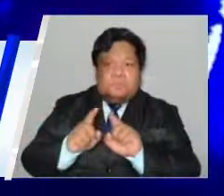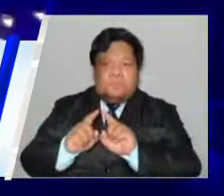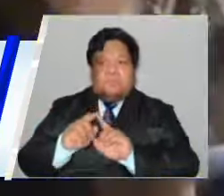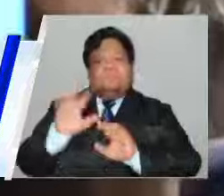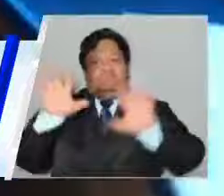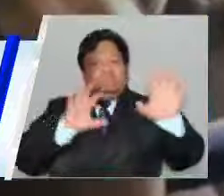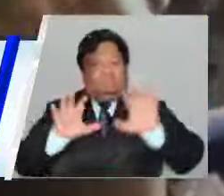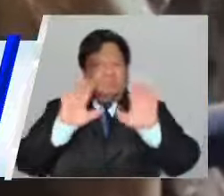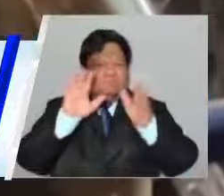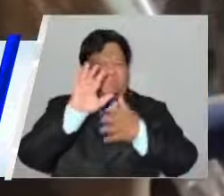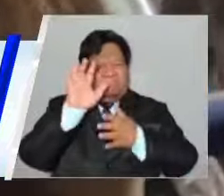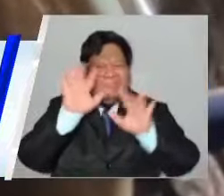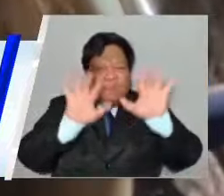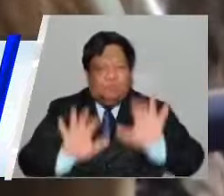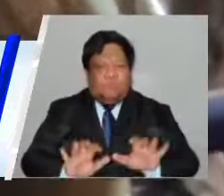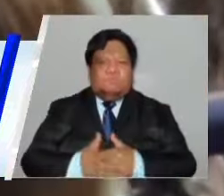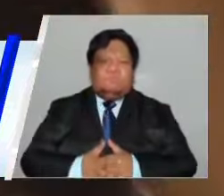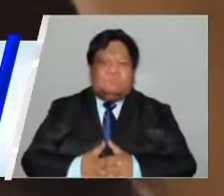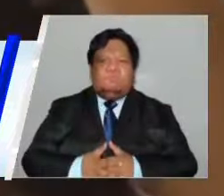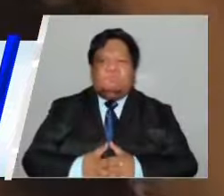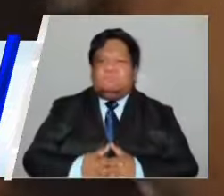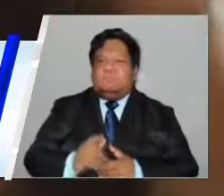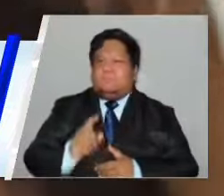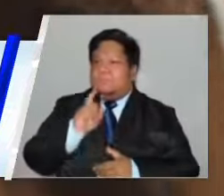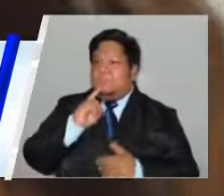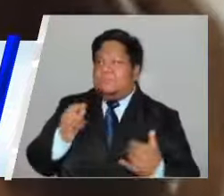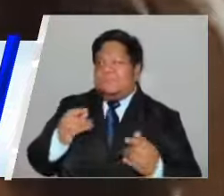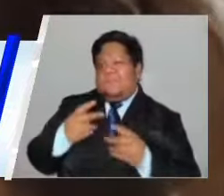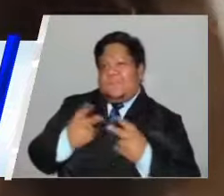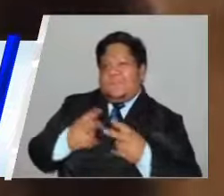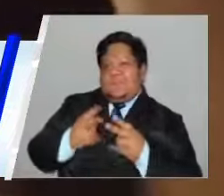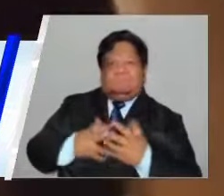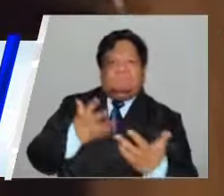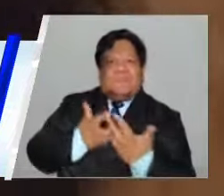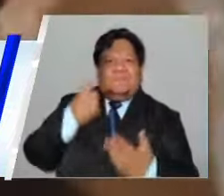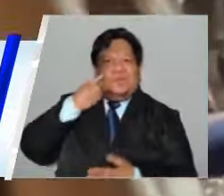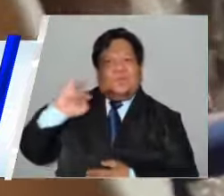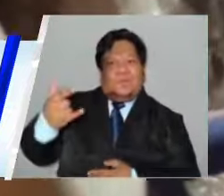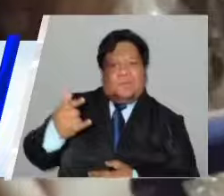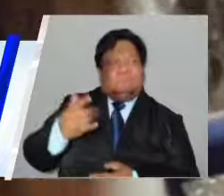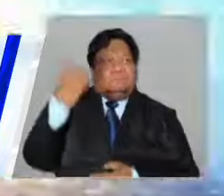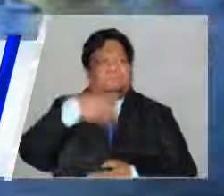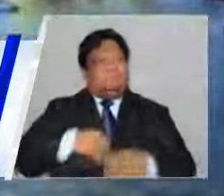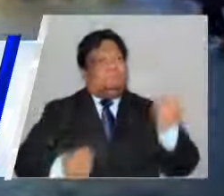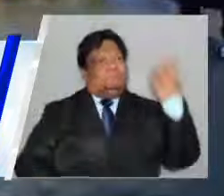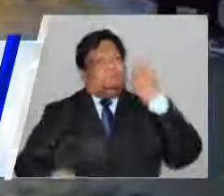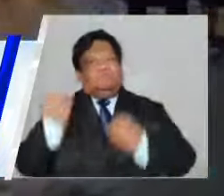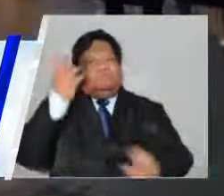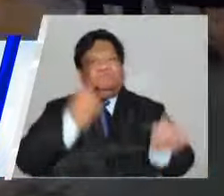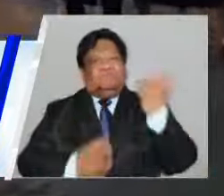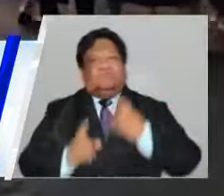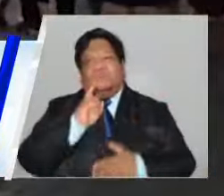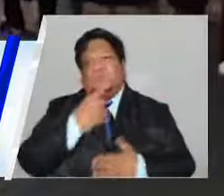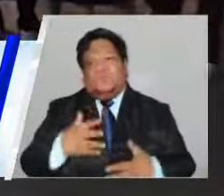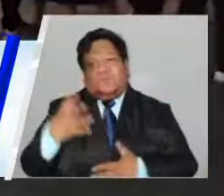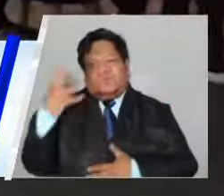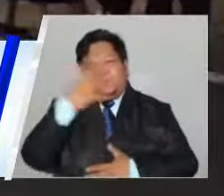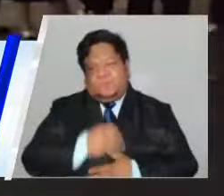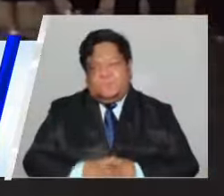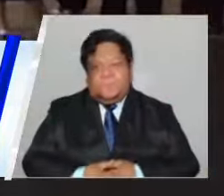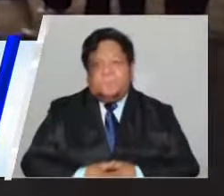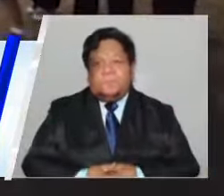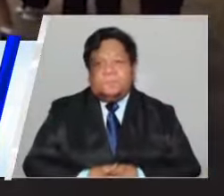tunnel. Very, very Instagrammable po. Ganda ng fireworks at decoration. Tunnel of lights din ang atraksyon